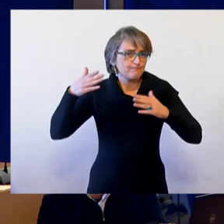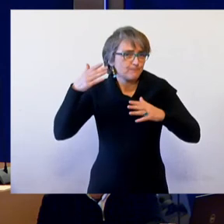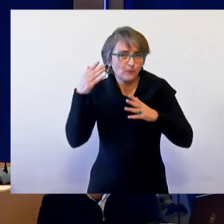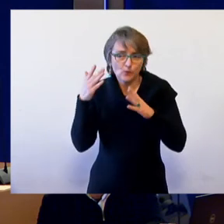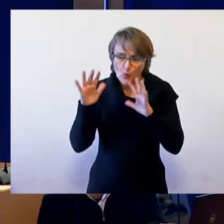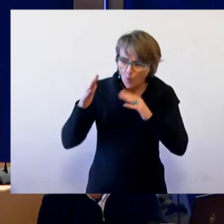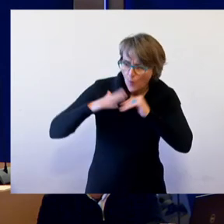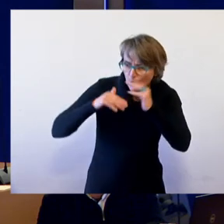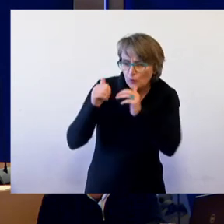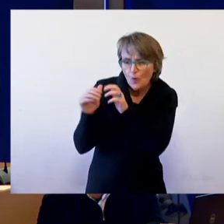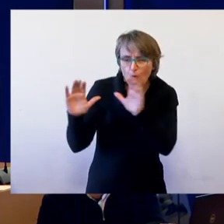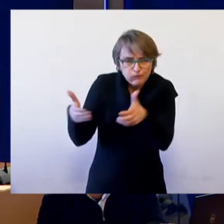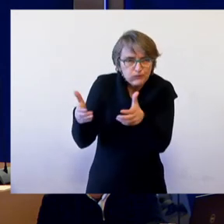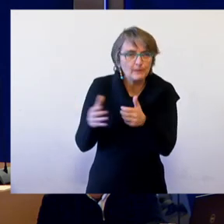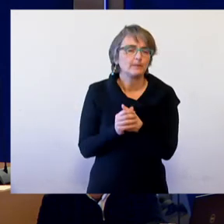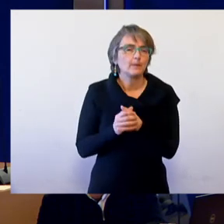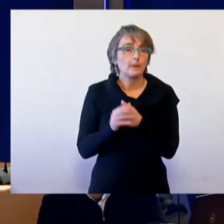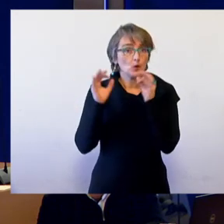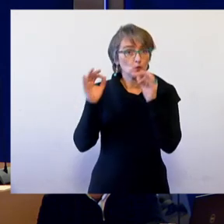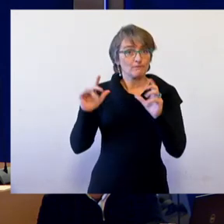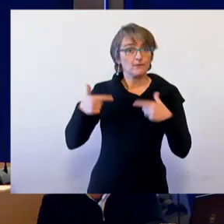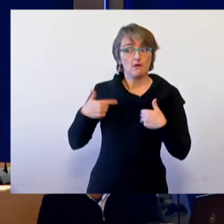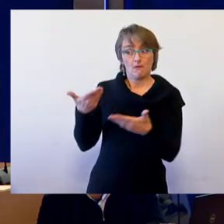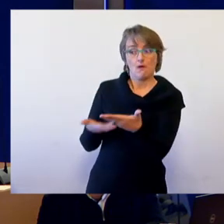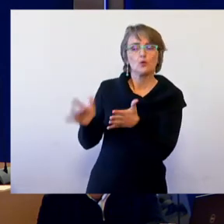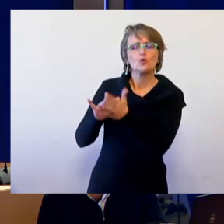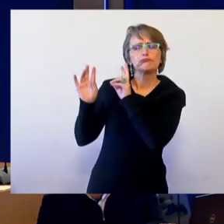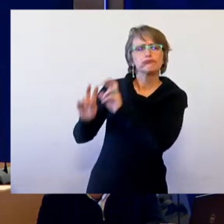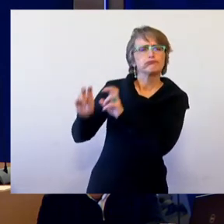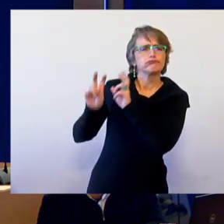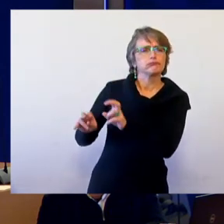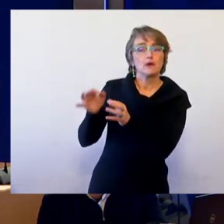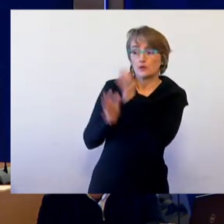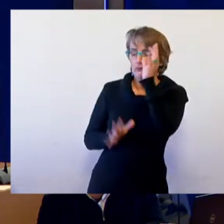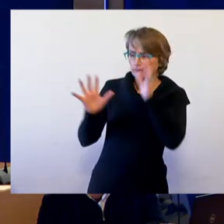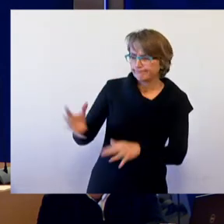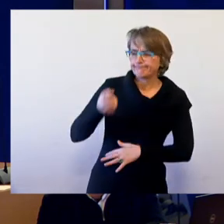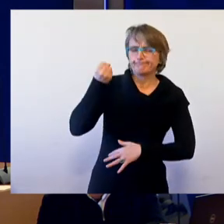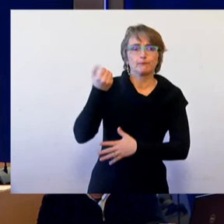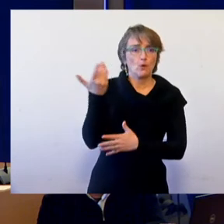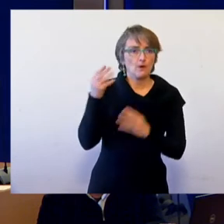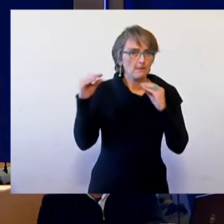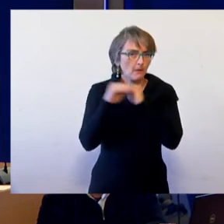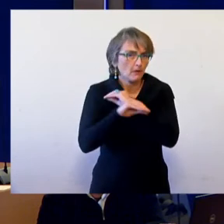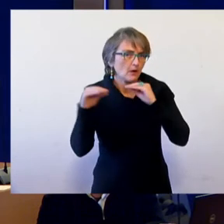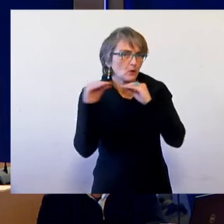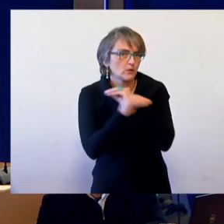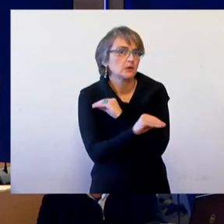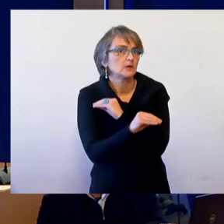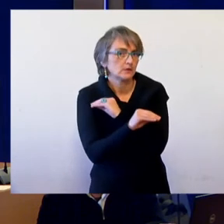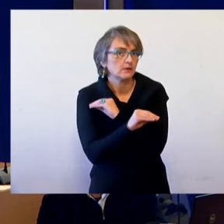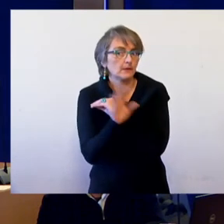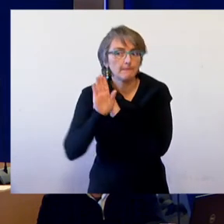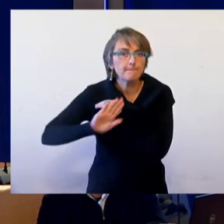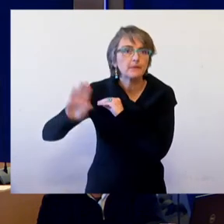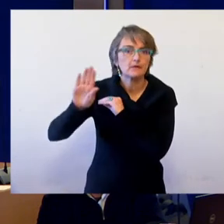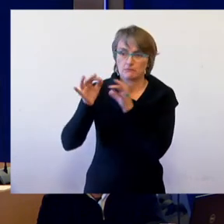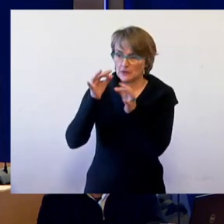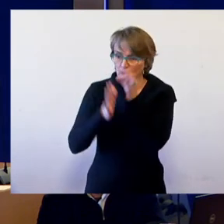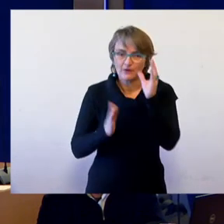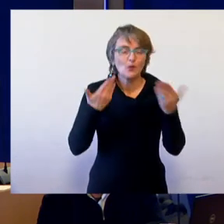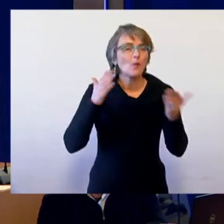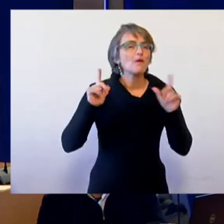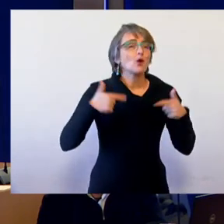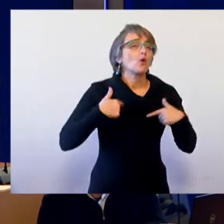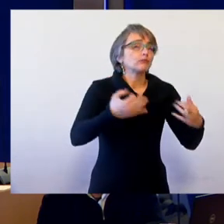analysé aujourd'hui le fonctionnement de ces écoles, et ce qu'on peut en retenir, c'est que ces pédagogies non seulement atteignent, voire dépassent les résultats des écoles